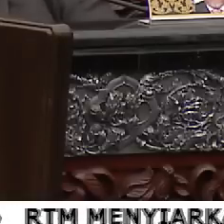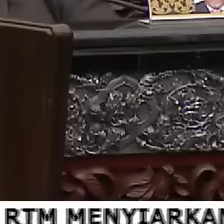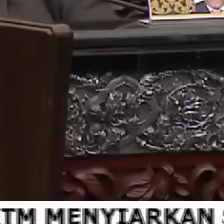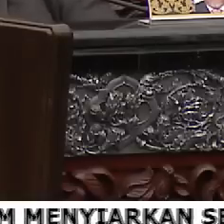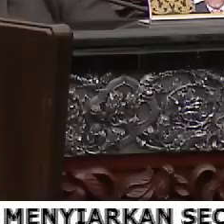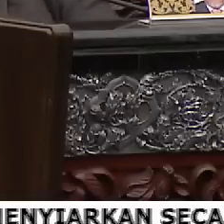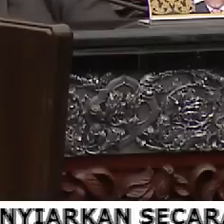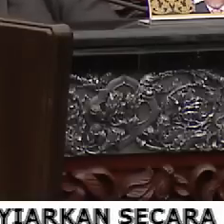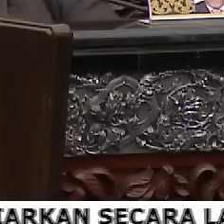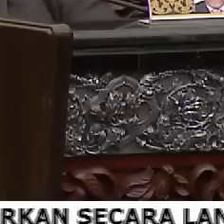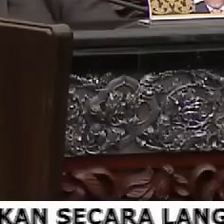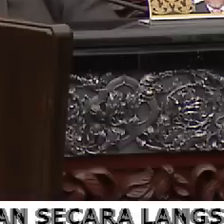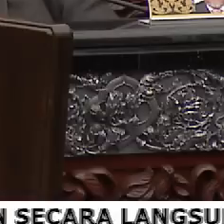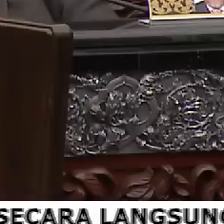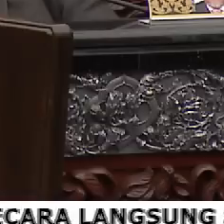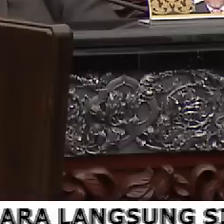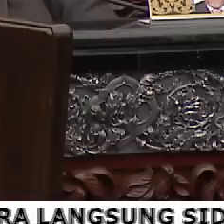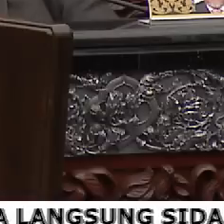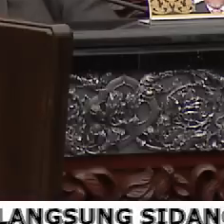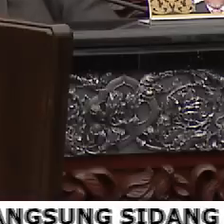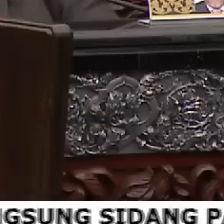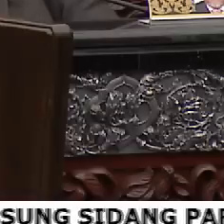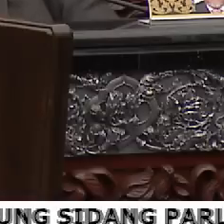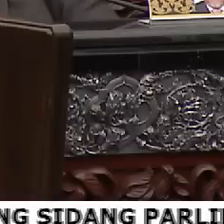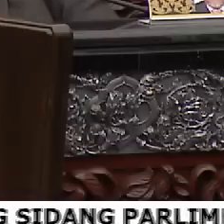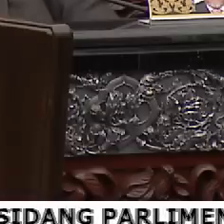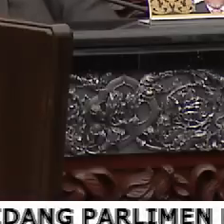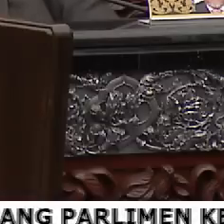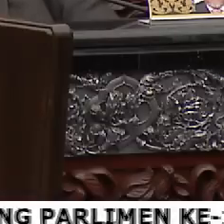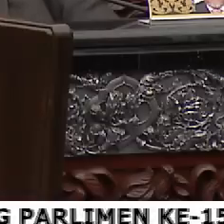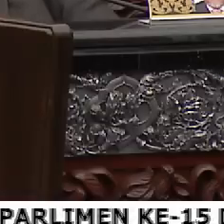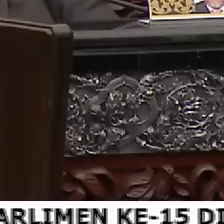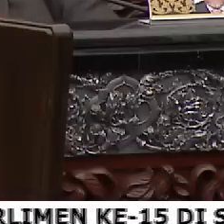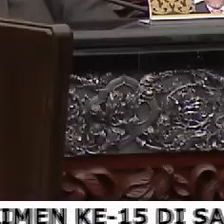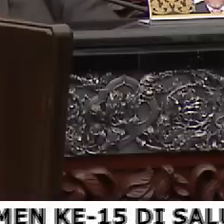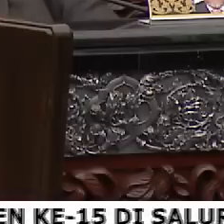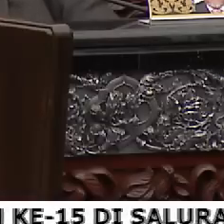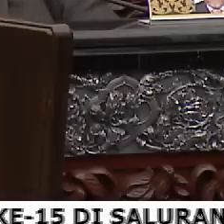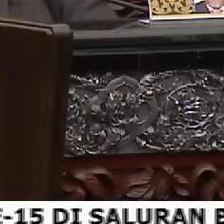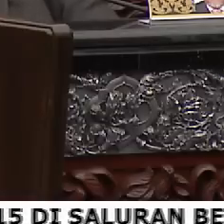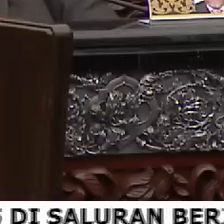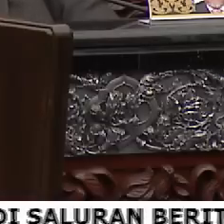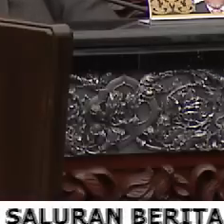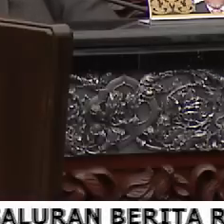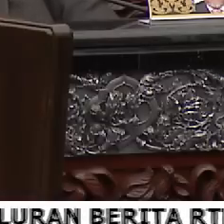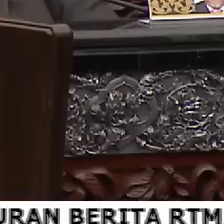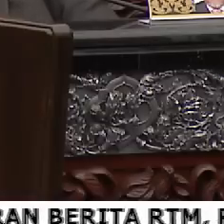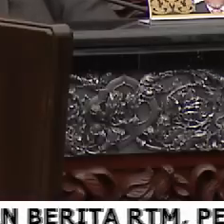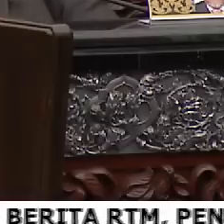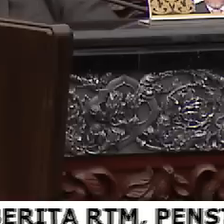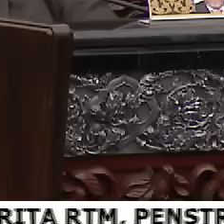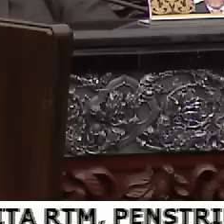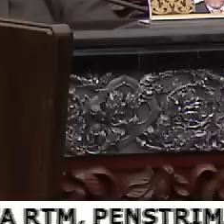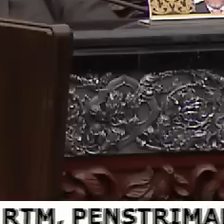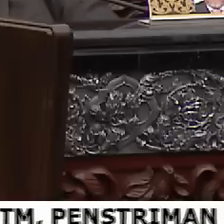nombor road tax. Tapi saya tak tahu. Kalau nak lihat digitalisasi bukan sekadar kecil saja. Dia kena buat secara keseluruhan. Dari